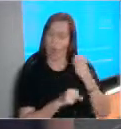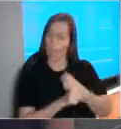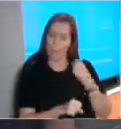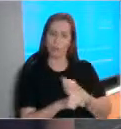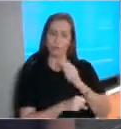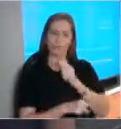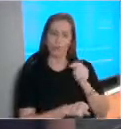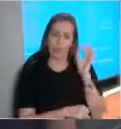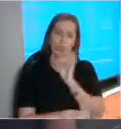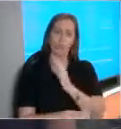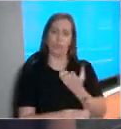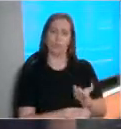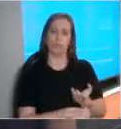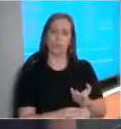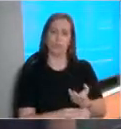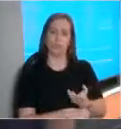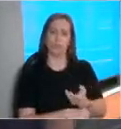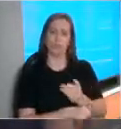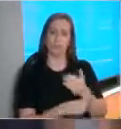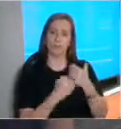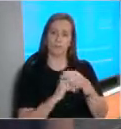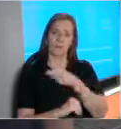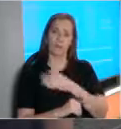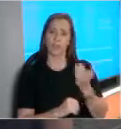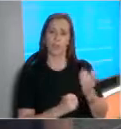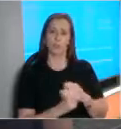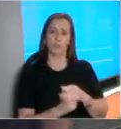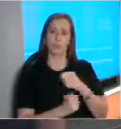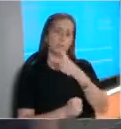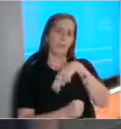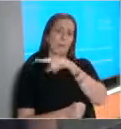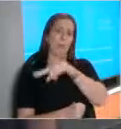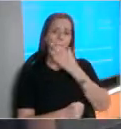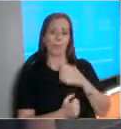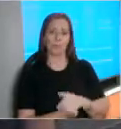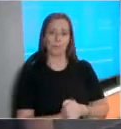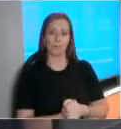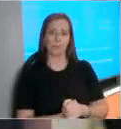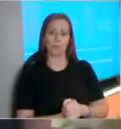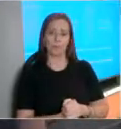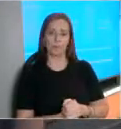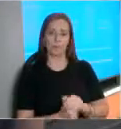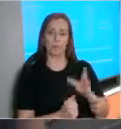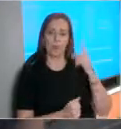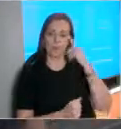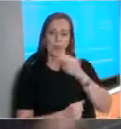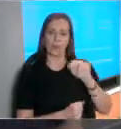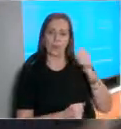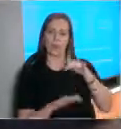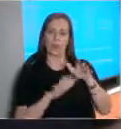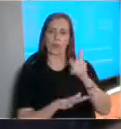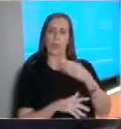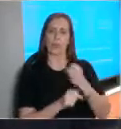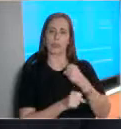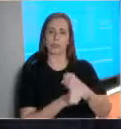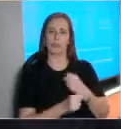עובדים ומשלמים בשבילהם. לפרנס אותם. והם מטיילים. מה לדעתך הנושא הראשון שהממשלה